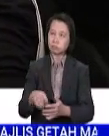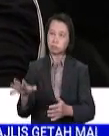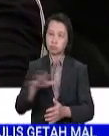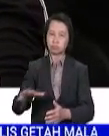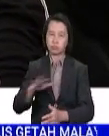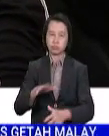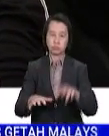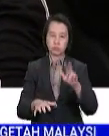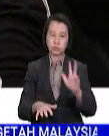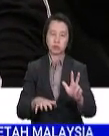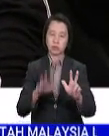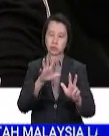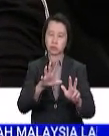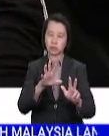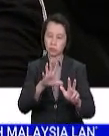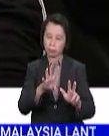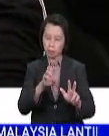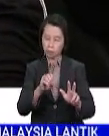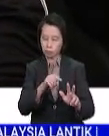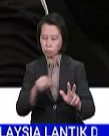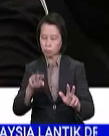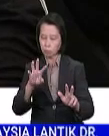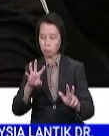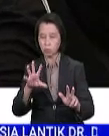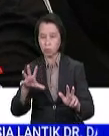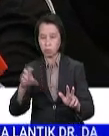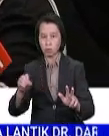3,400 hingga 3,500.